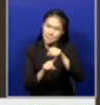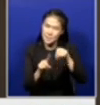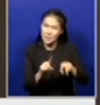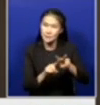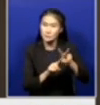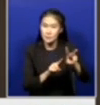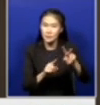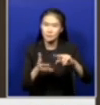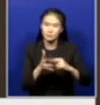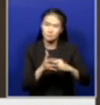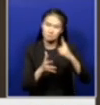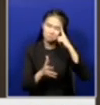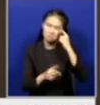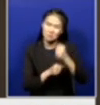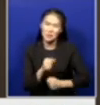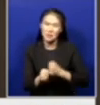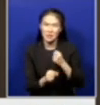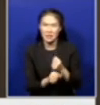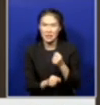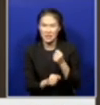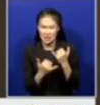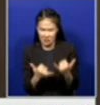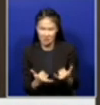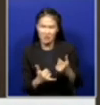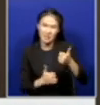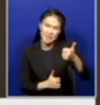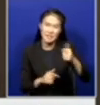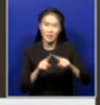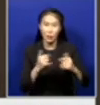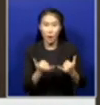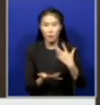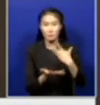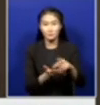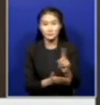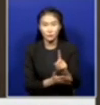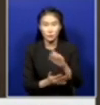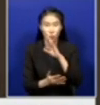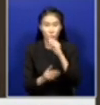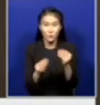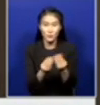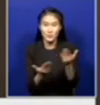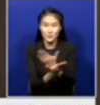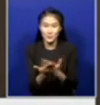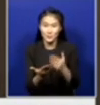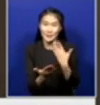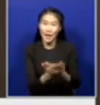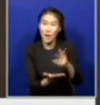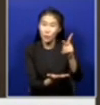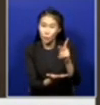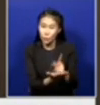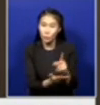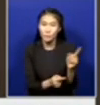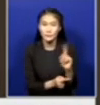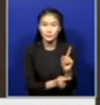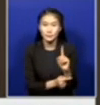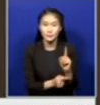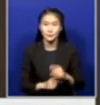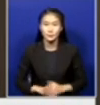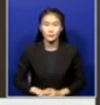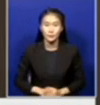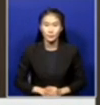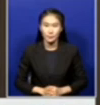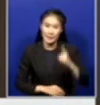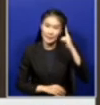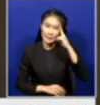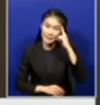อันนี้เป็นเรื่องที่ดีที่สุดแต่เรียนด้วยความเคารพนะครับว่าการพิจารณาในการให้กู้ขึ้นอ